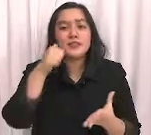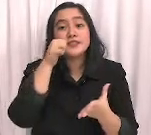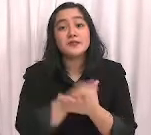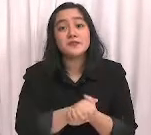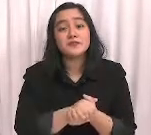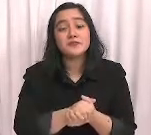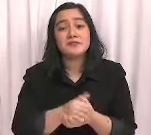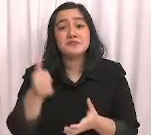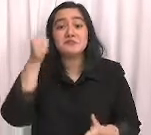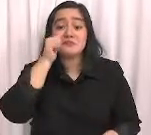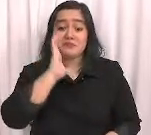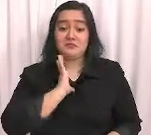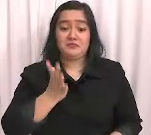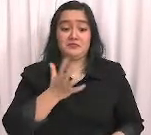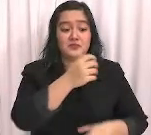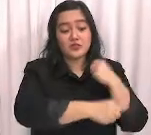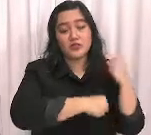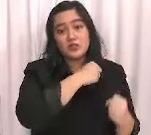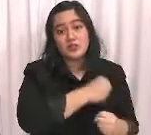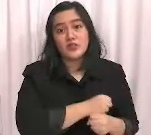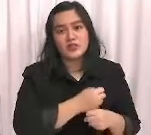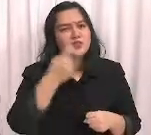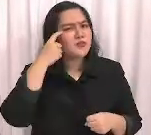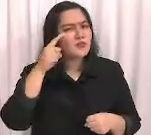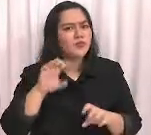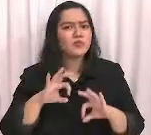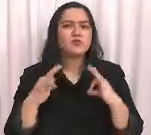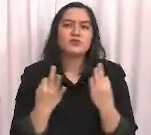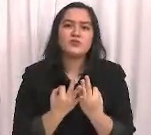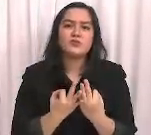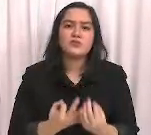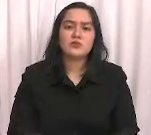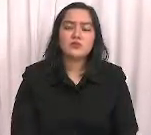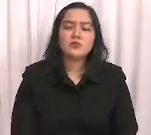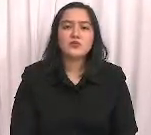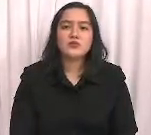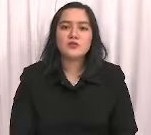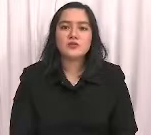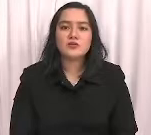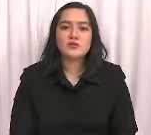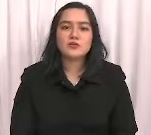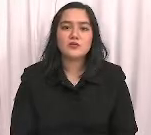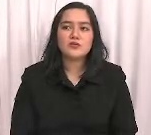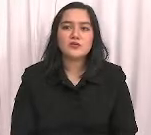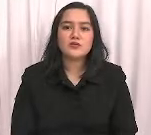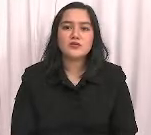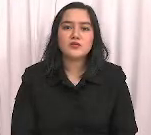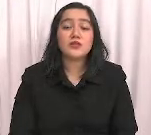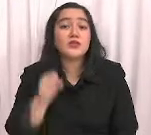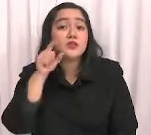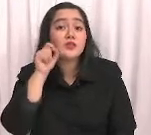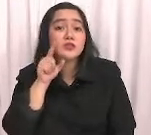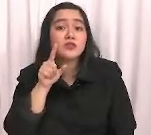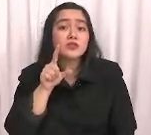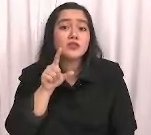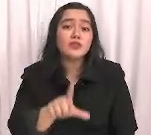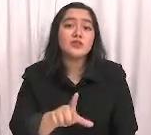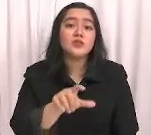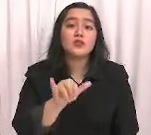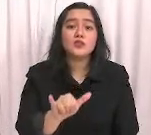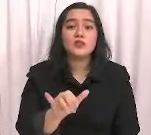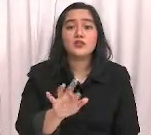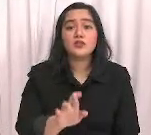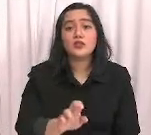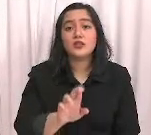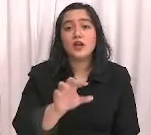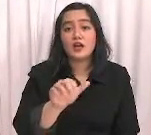see, akalain mo yung mga babae. Nakita ko yan. Maraming, si Lyra, asawa ni Brother Bong, maraming dinala yan